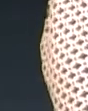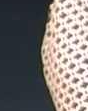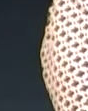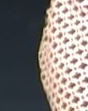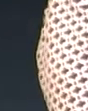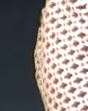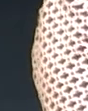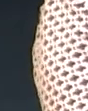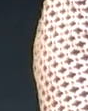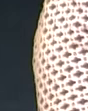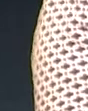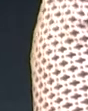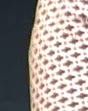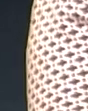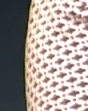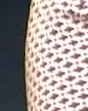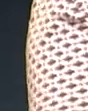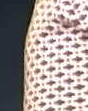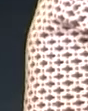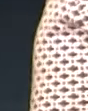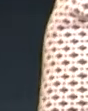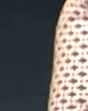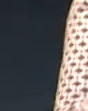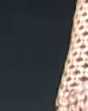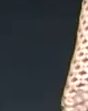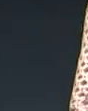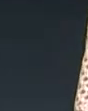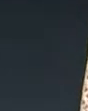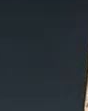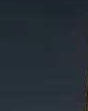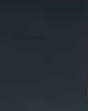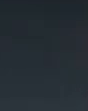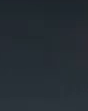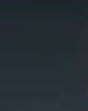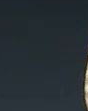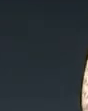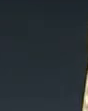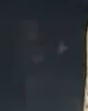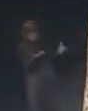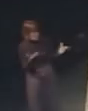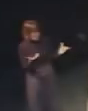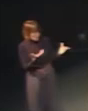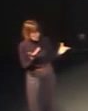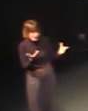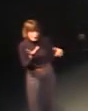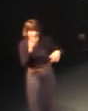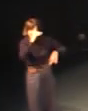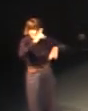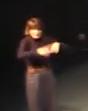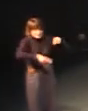pas maintenu le principe d'une interdiction indéfinie